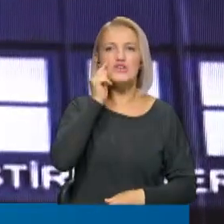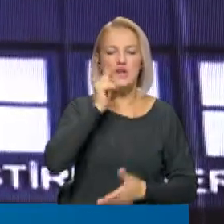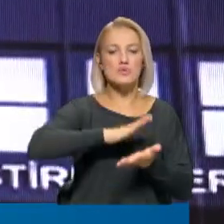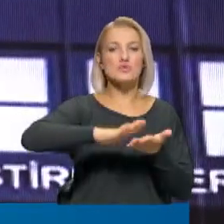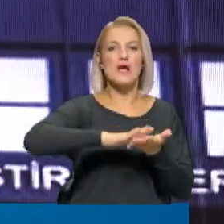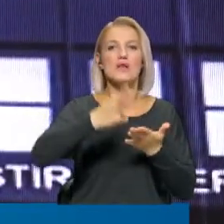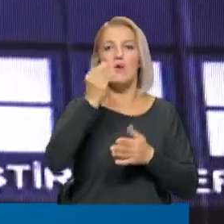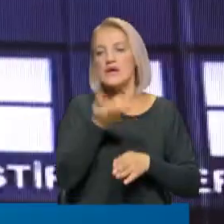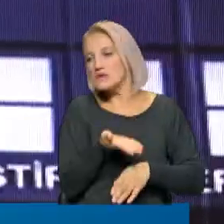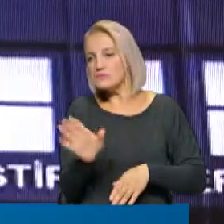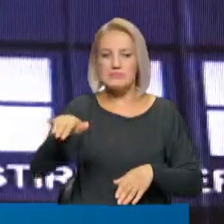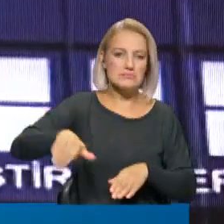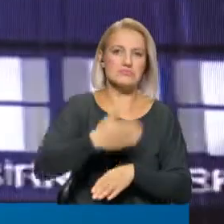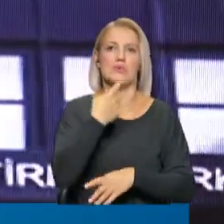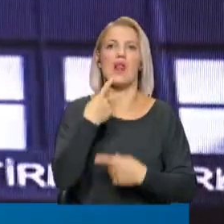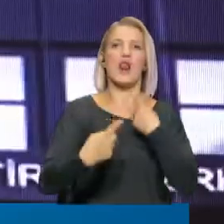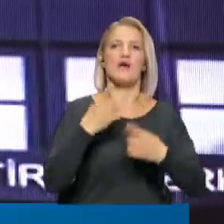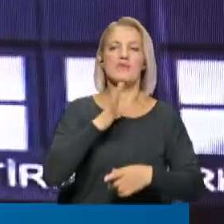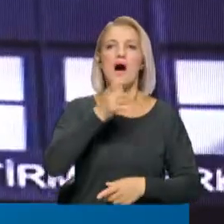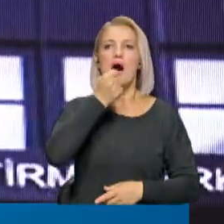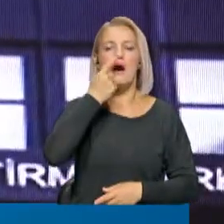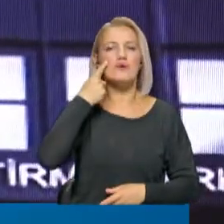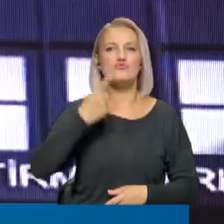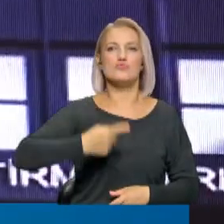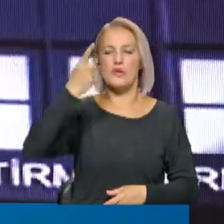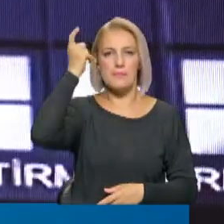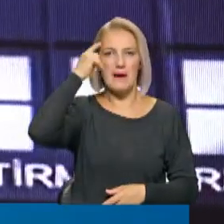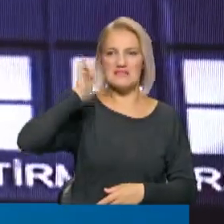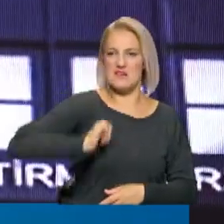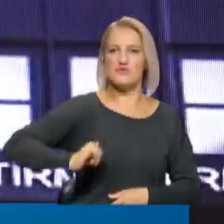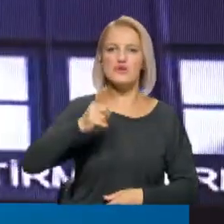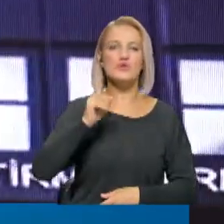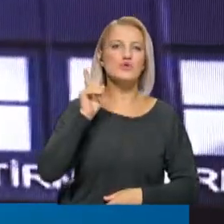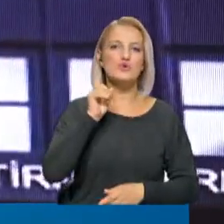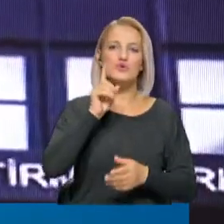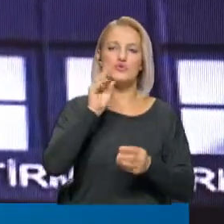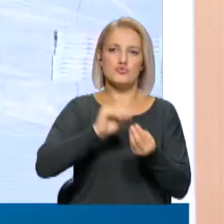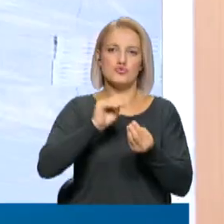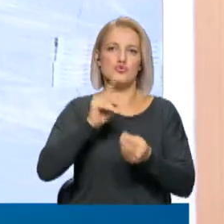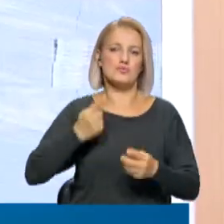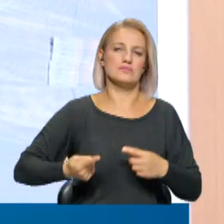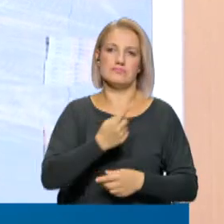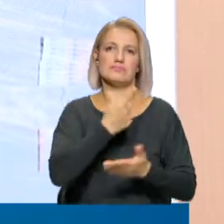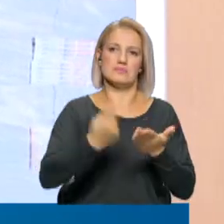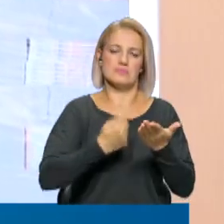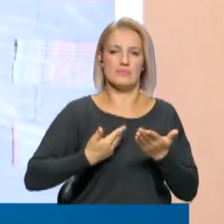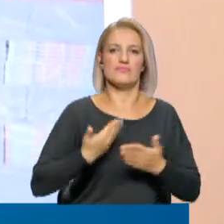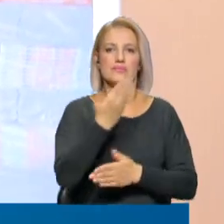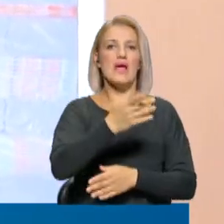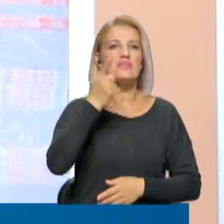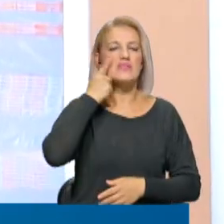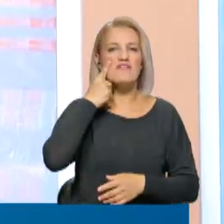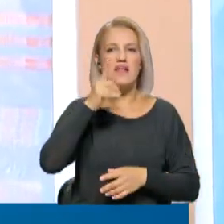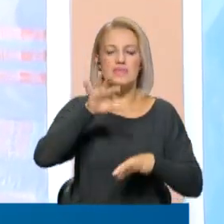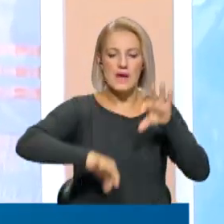düzenli olarak dışarı girip çıktığı söyleniyor. Ankara Cumhuriyet Başsavcılığında suç duyurusunda bulundum. Devlet Denetleme Kurulu'nun da